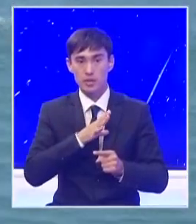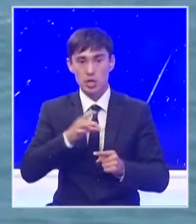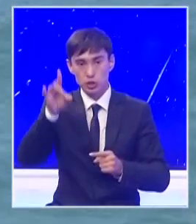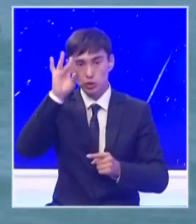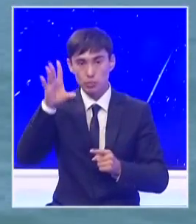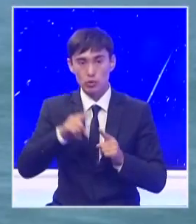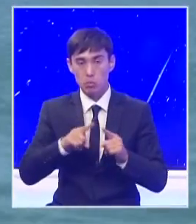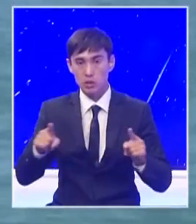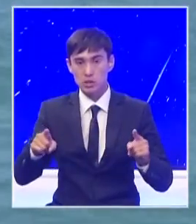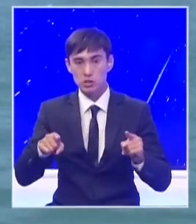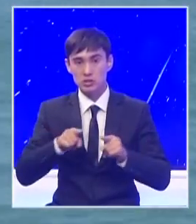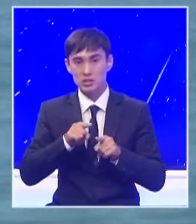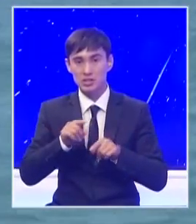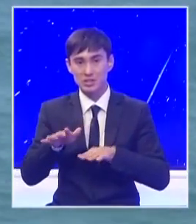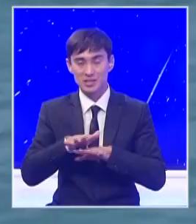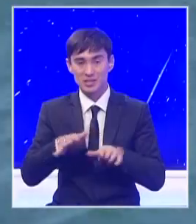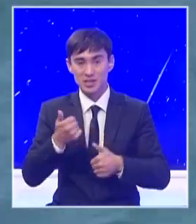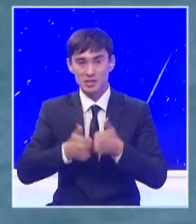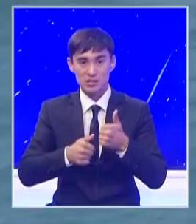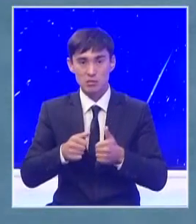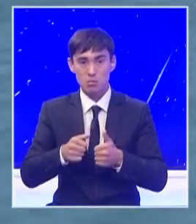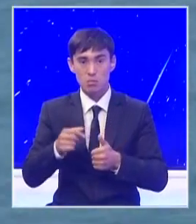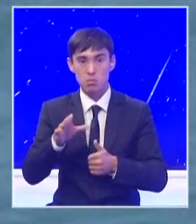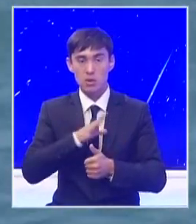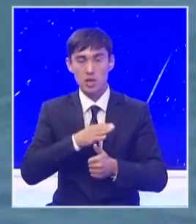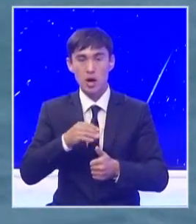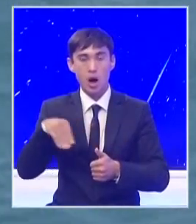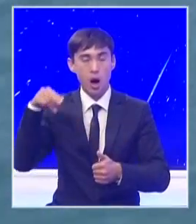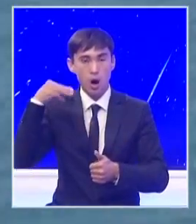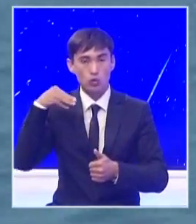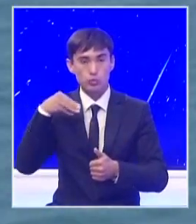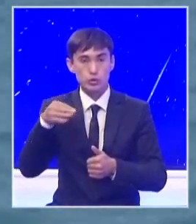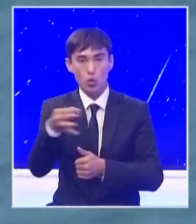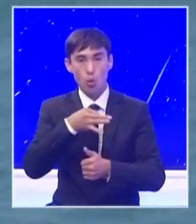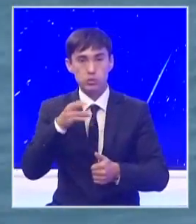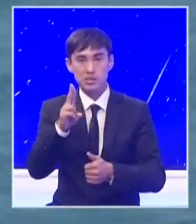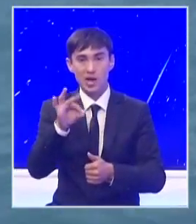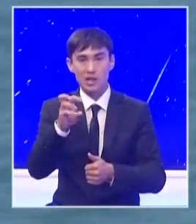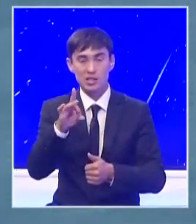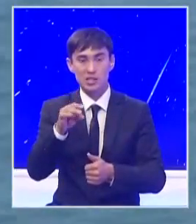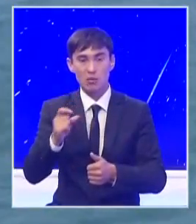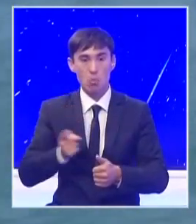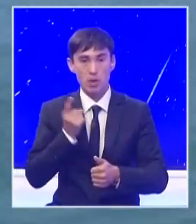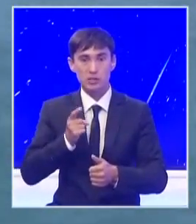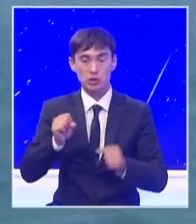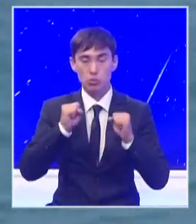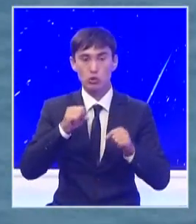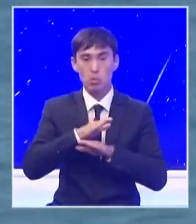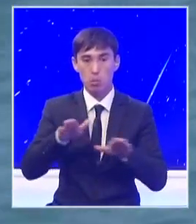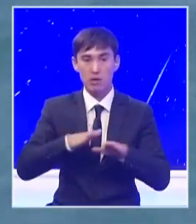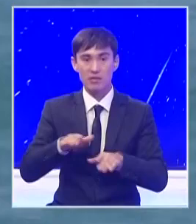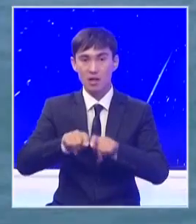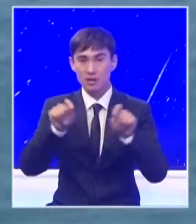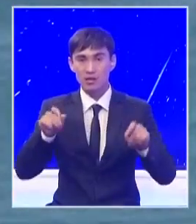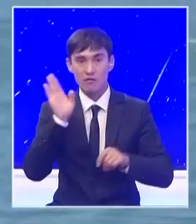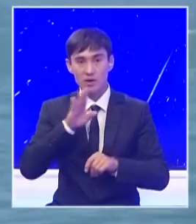самой протяженной дистанции в этом чемпионате стала представительница Актюбинской области Диана Тажанова. Мастеру спорта по плаванию на открытой воде